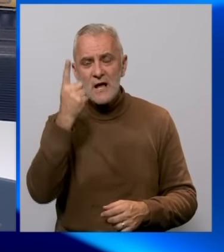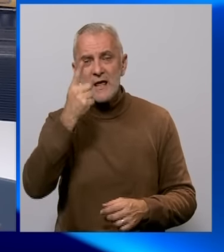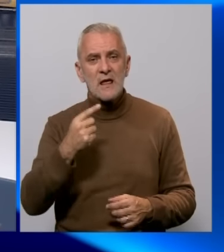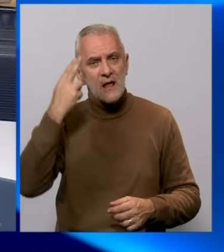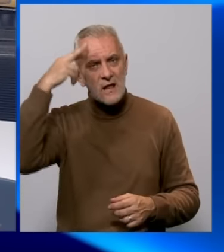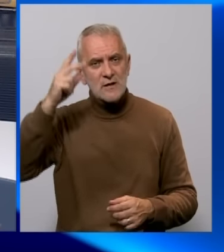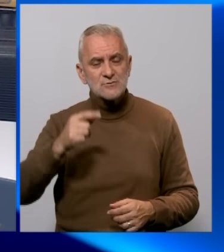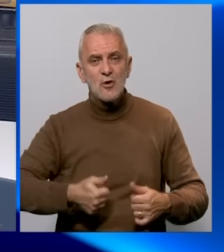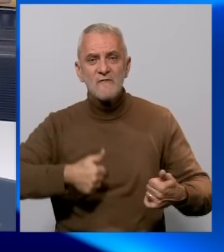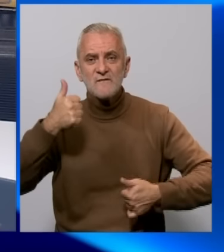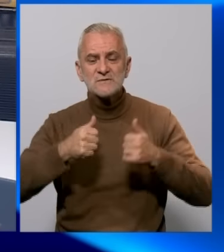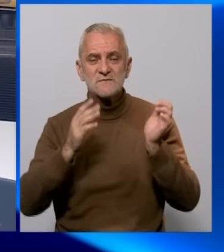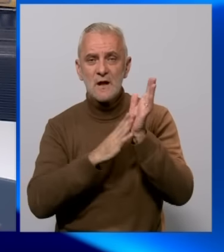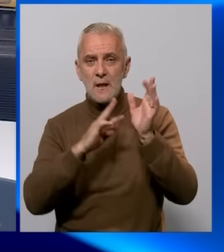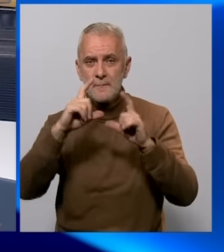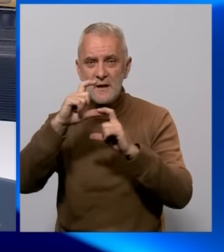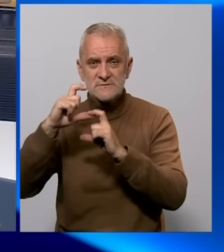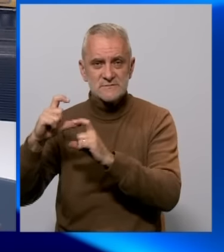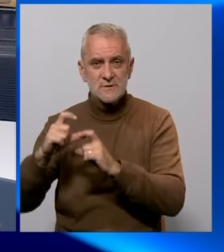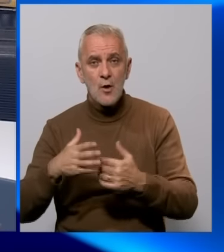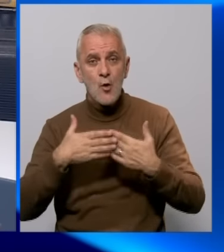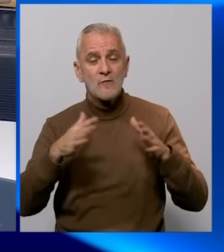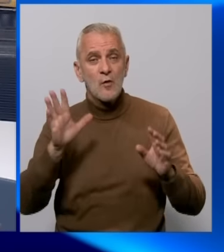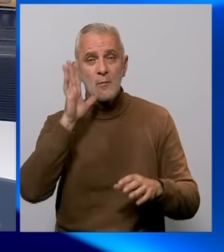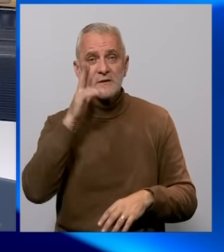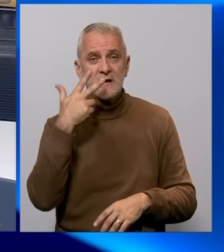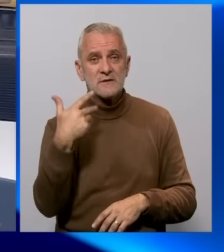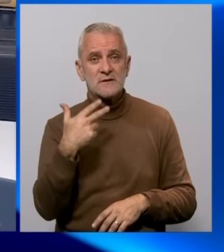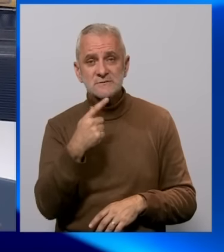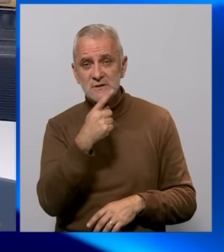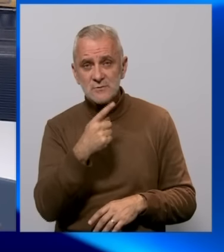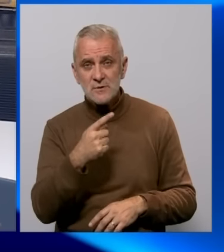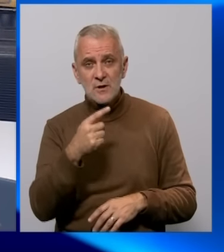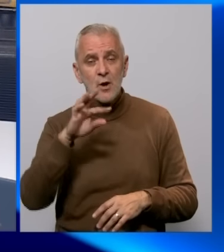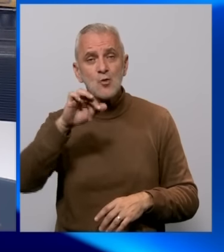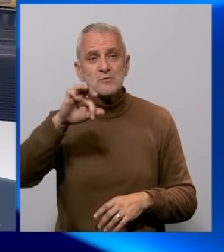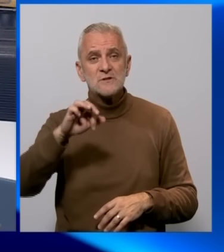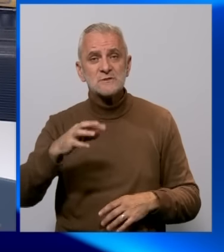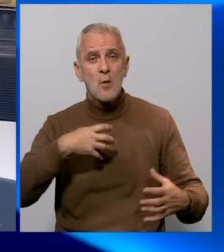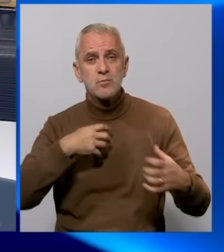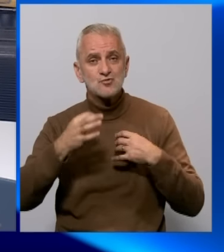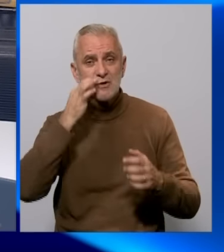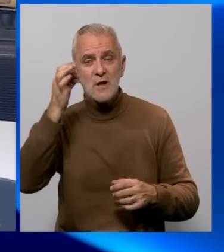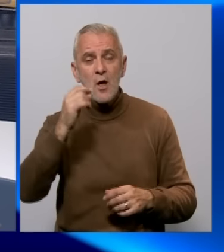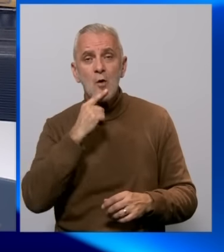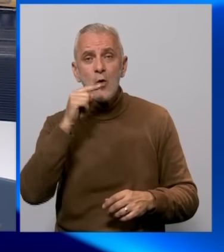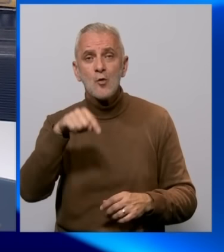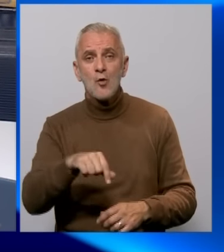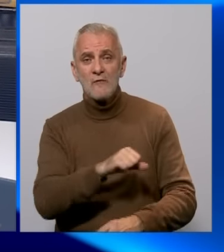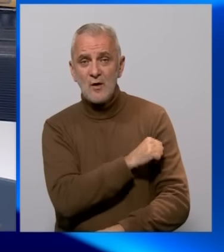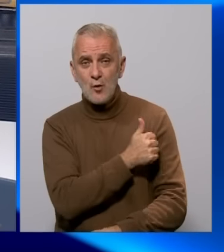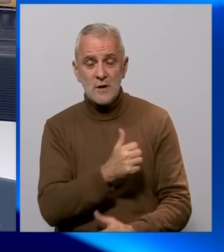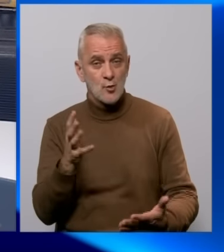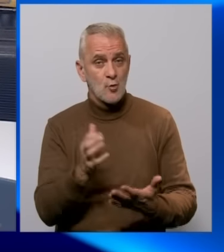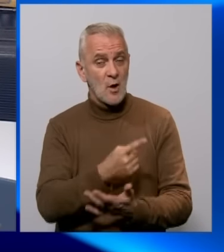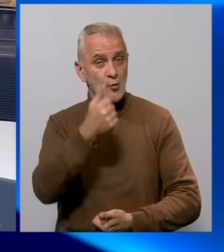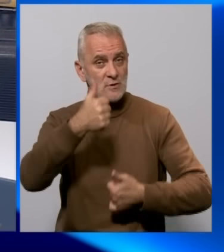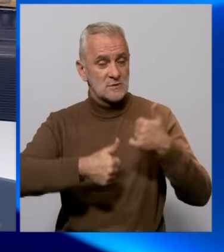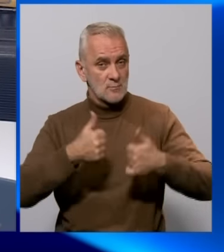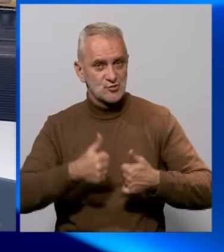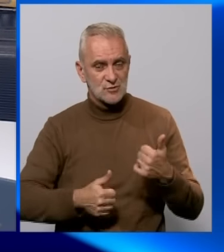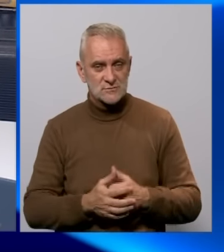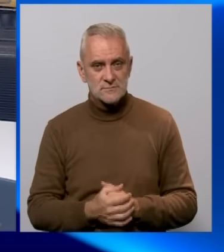Zenica i Internacionalnog festivala MES otvorila je u petak 30. Tuzlanske pozorišne dane koji od ove godine